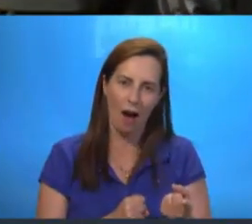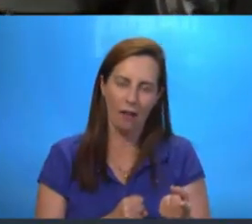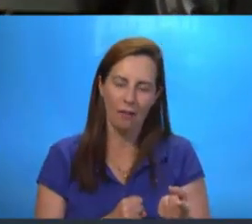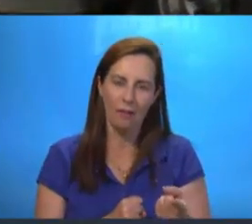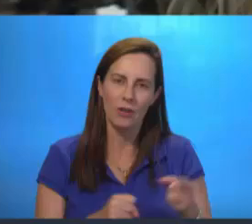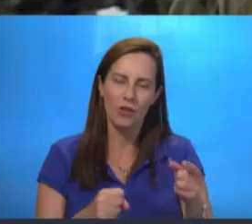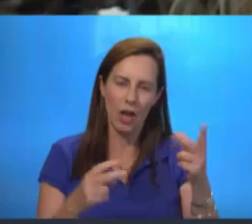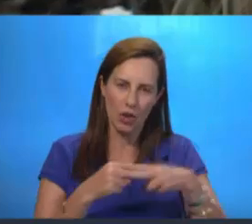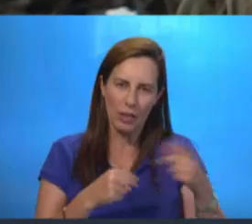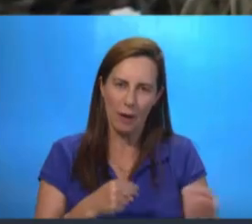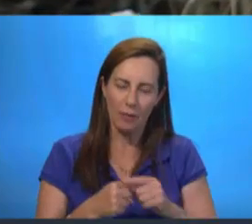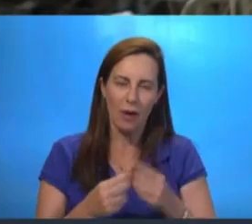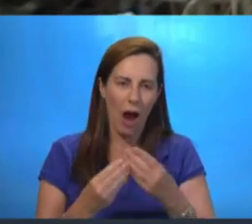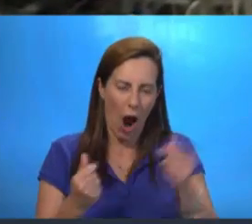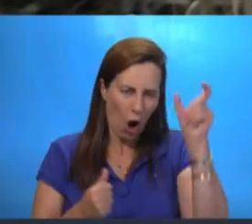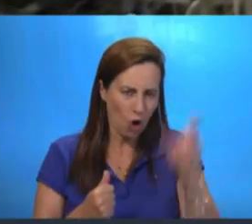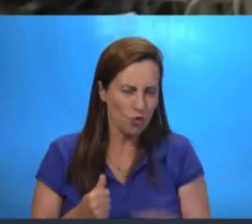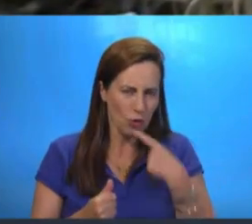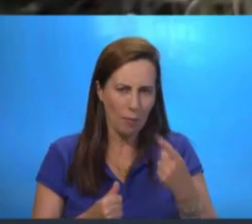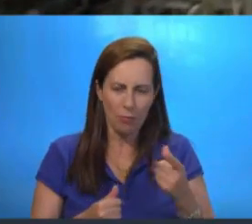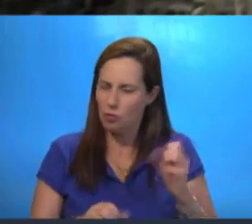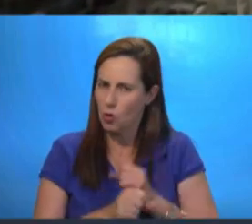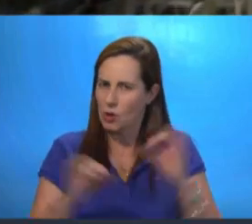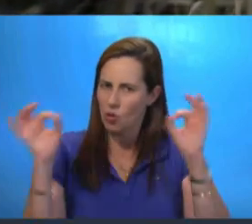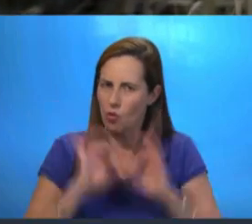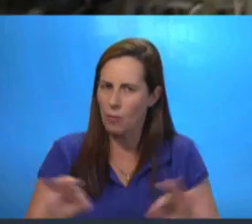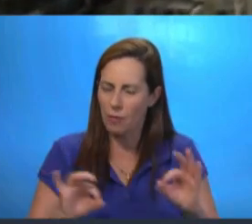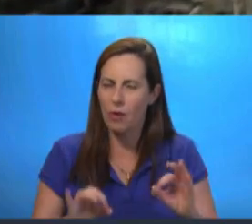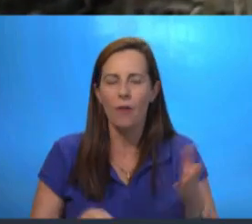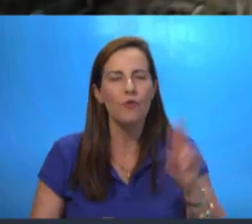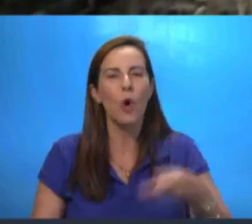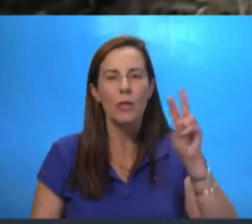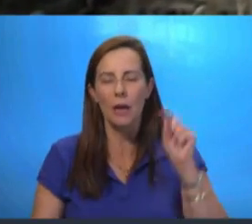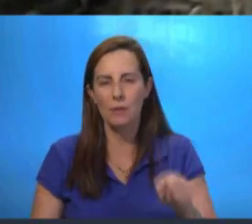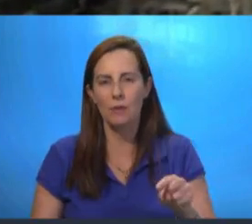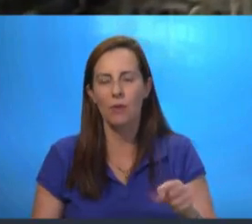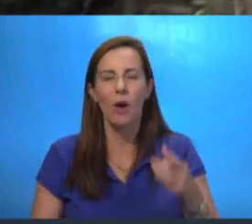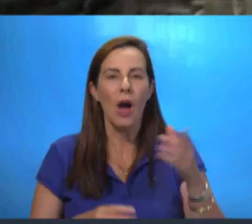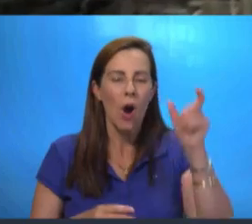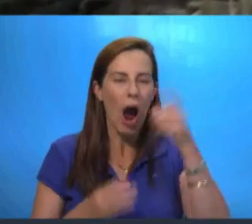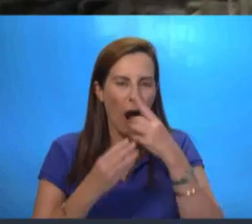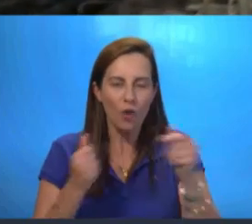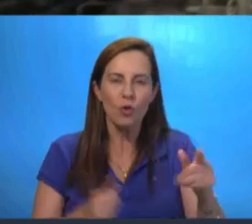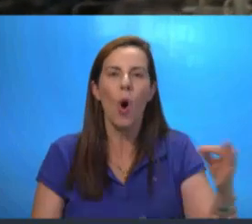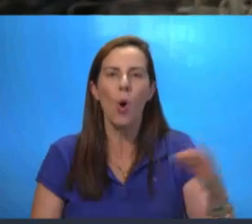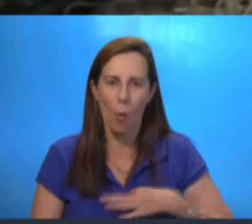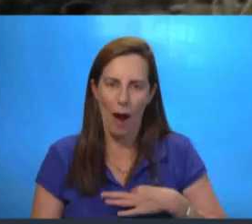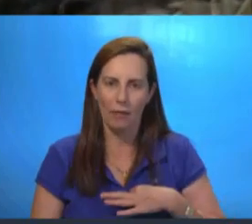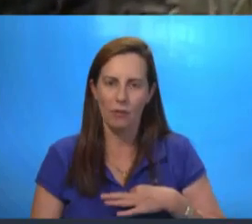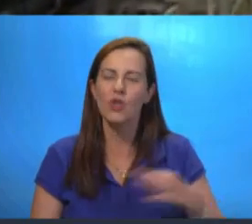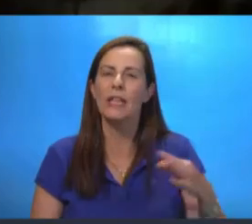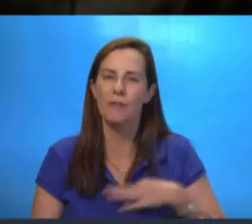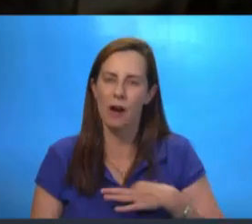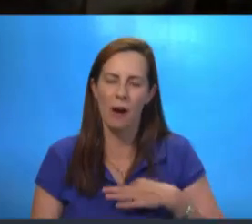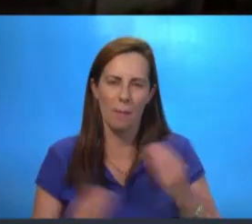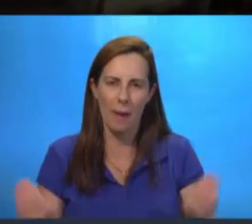האחרים. החשוד טוען לחפות מלאה. יתרה מכך, החשוד הינו הוא הקורבן שנפגע מהאירוע